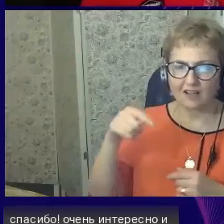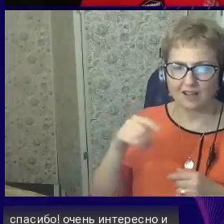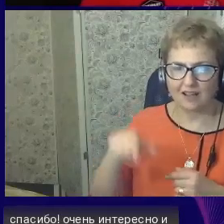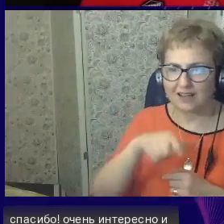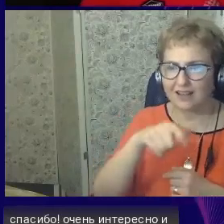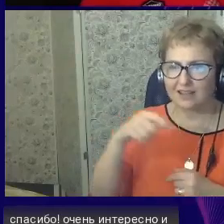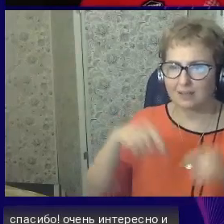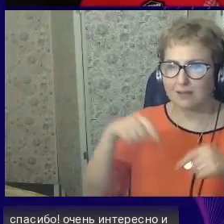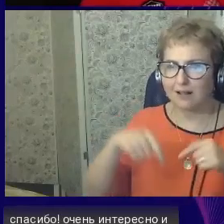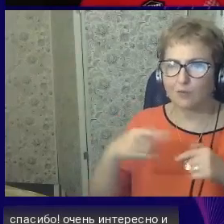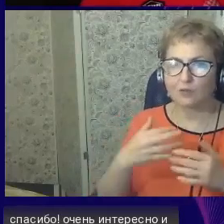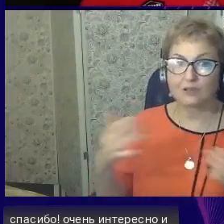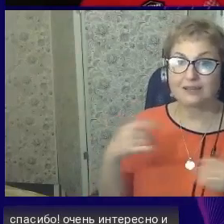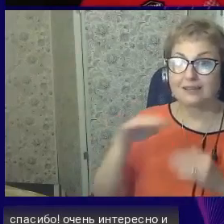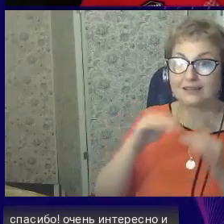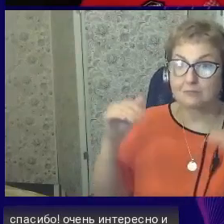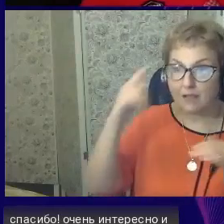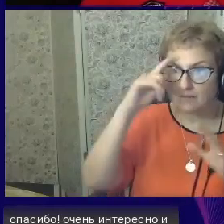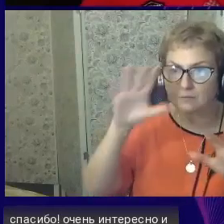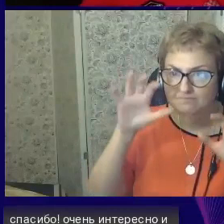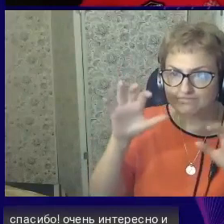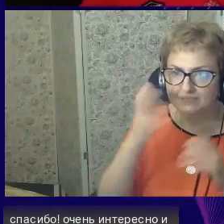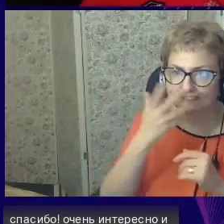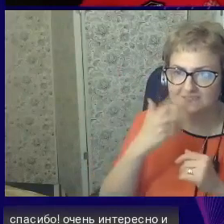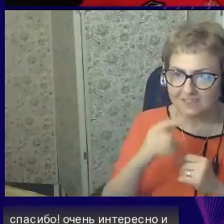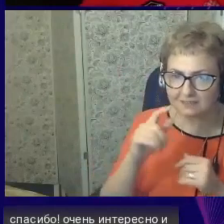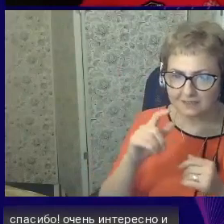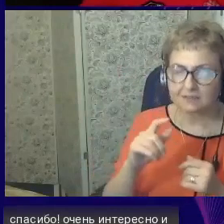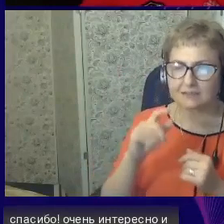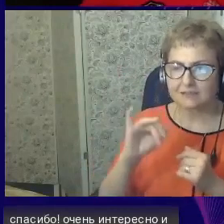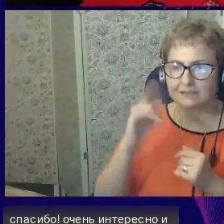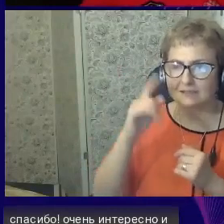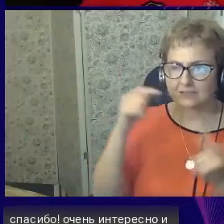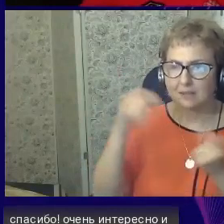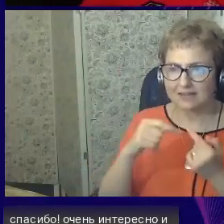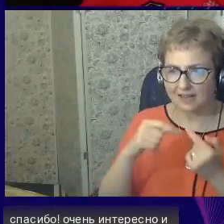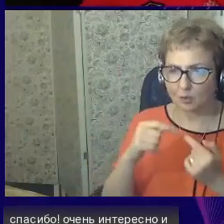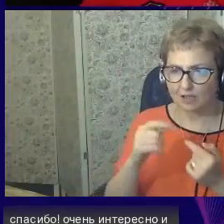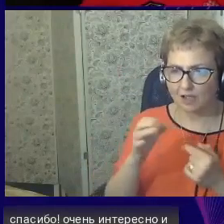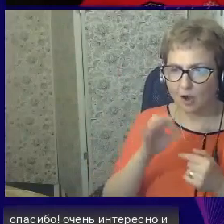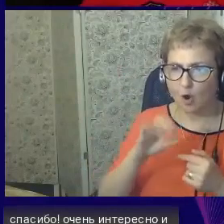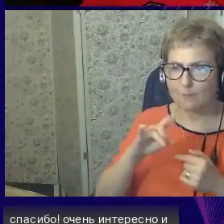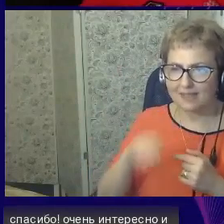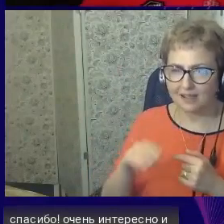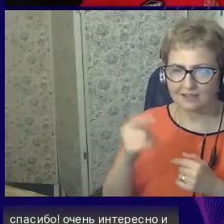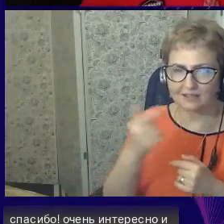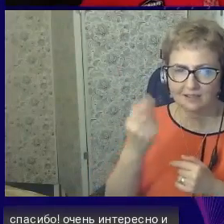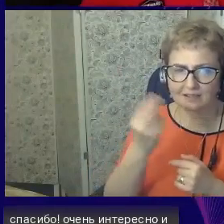И таким образом ребята воспринимают цвет с определенными объектами